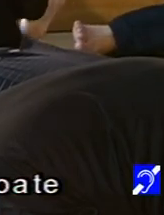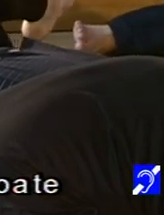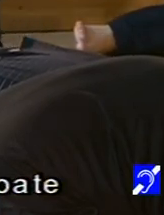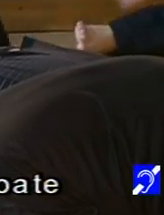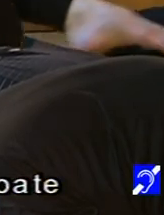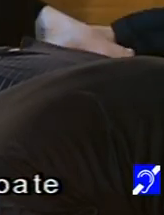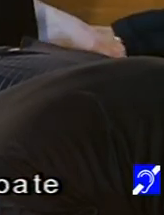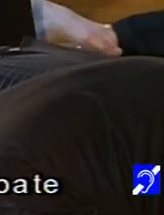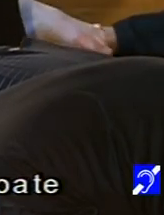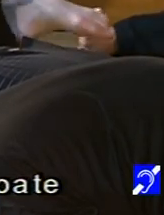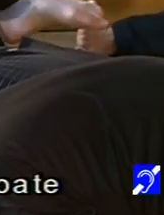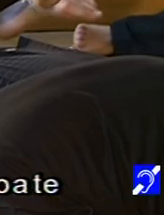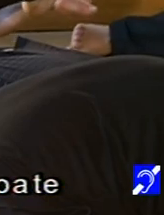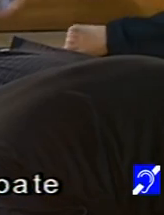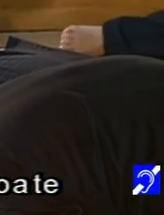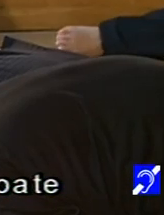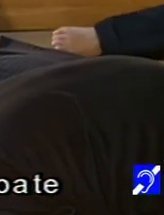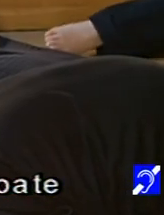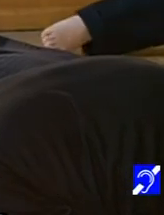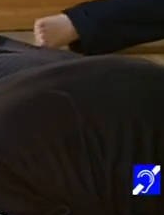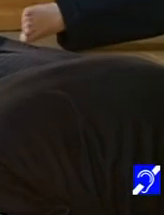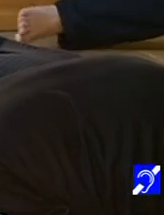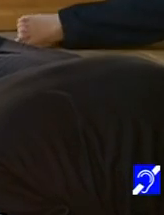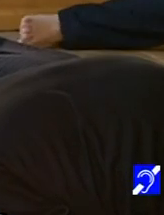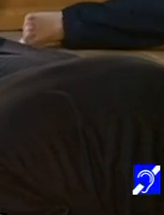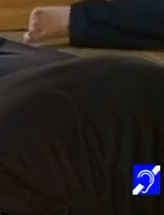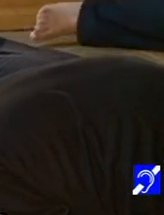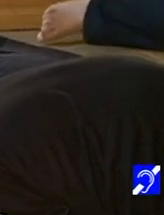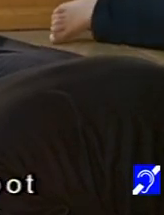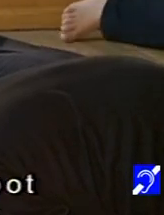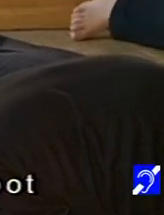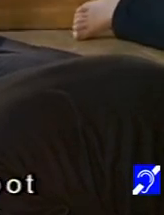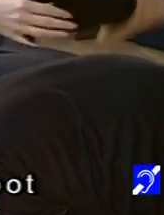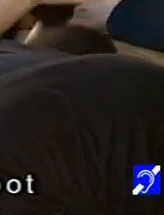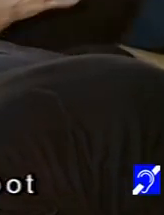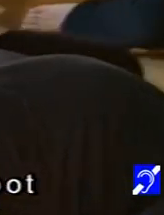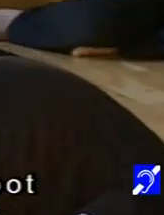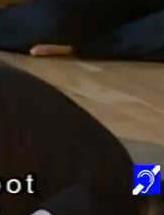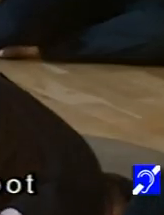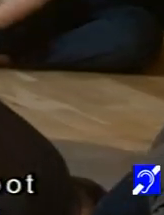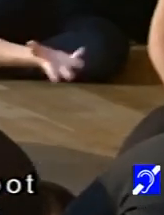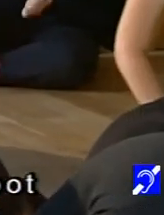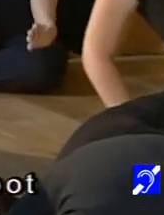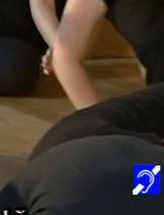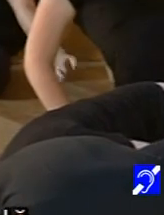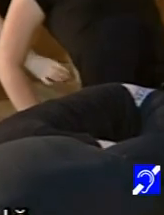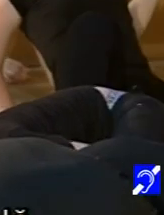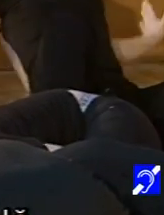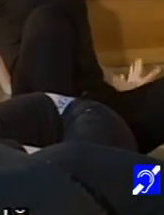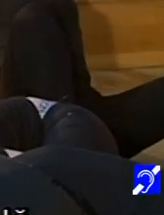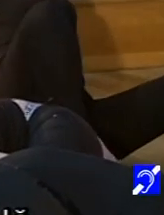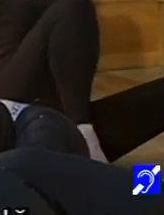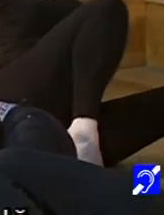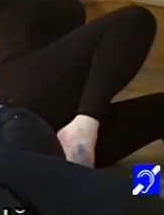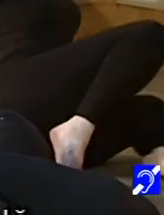Erstmal kann man es persönlich verwerten. Diese Erfahrungen, die man hier sammelt, kann man später auch für das eigene